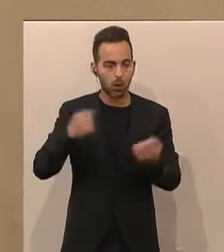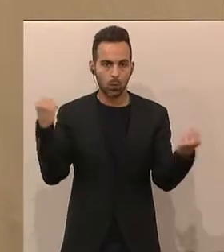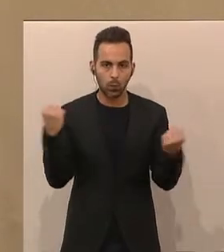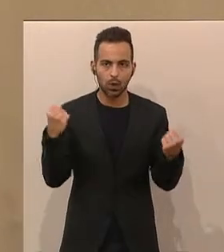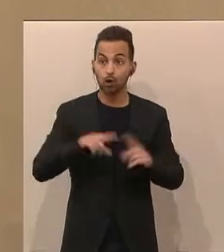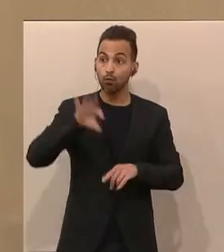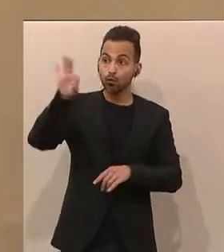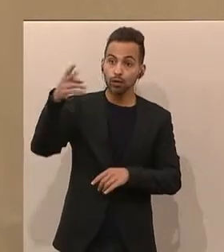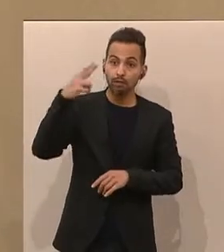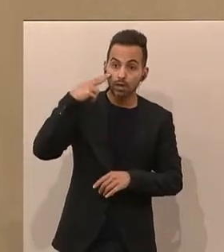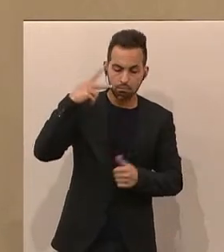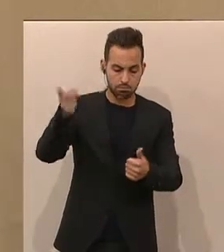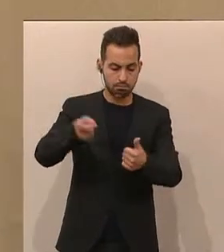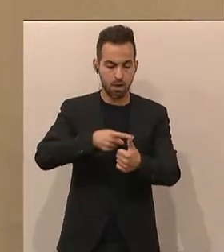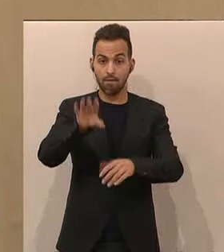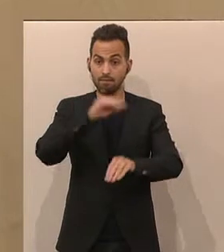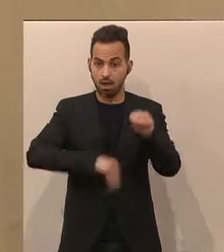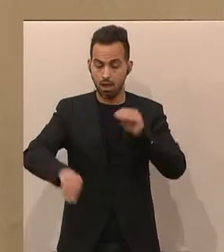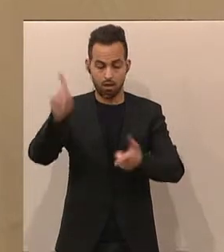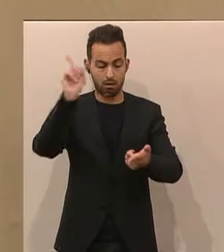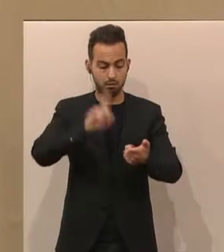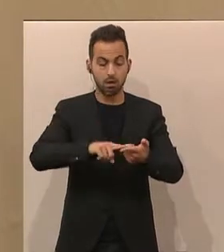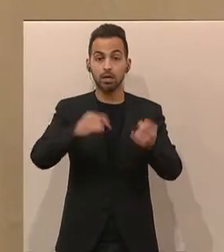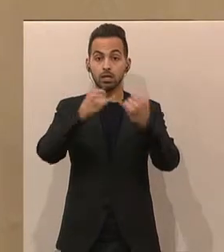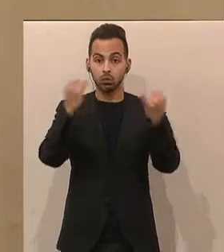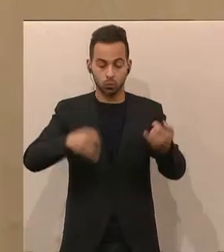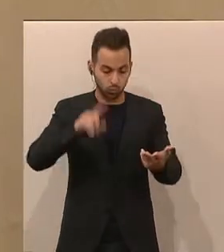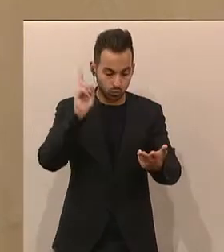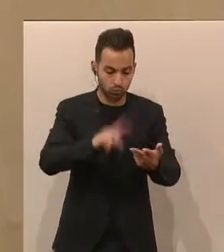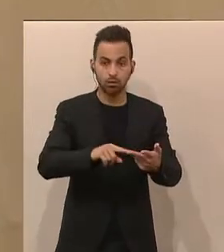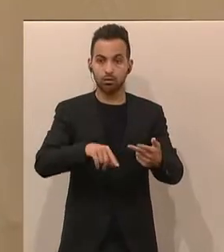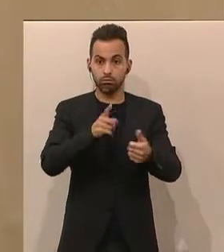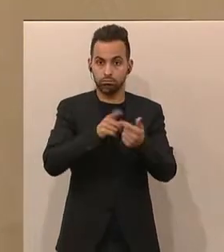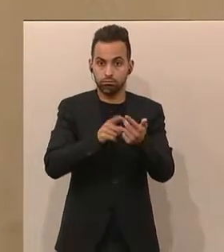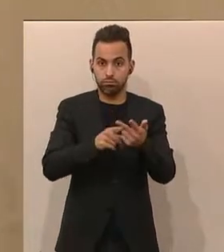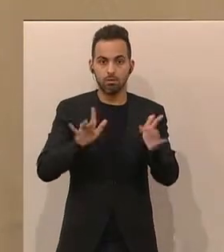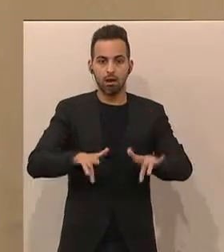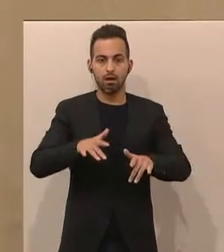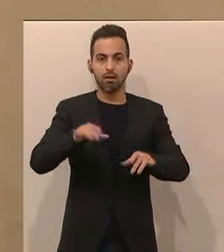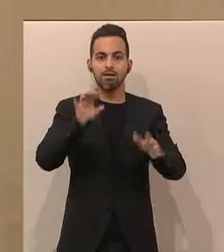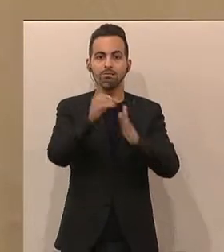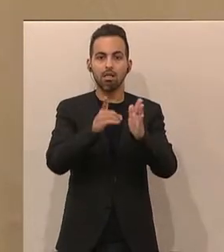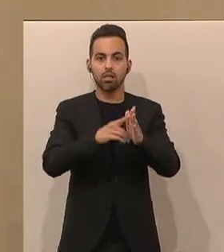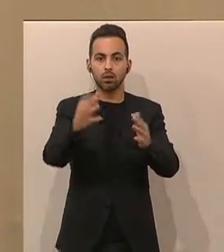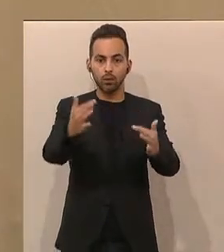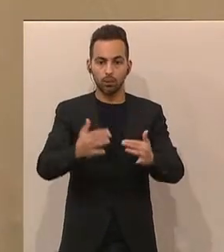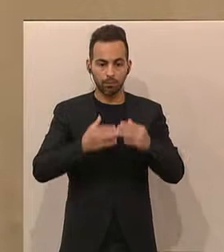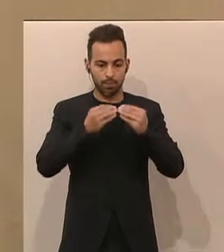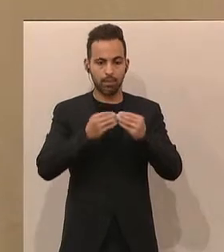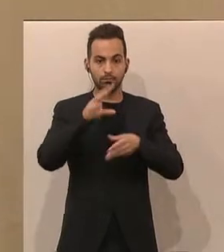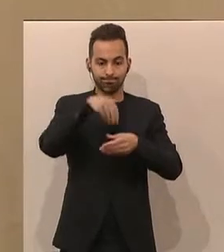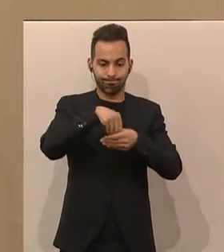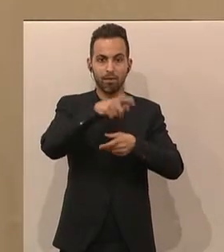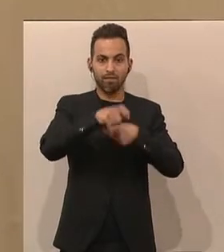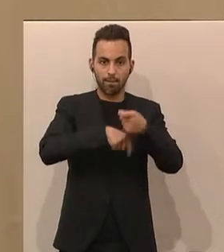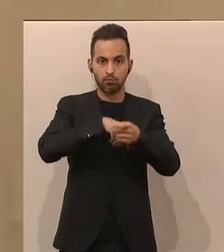Firmen, aber auch für Vereine und Institutionen bei der zukünftigen Verarbeitung, Speicherung, Umgang